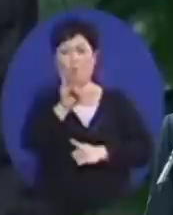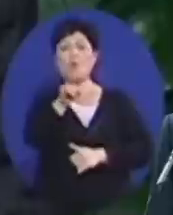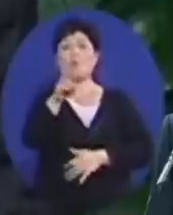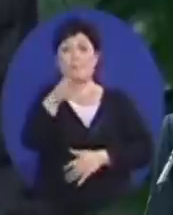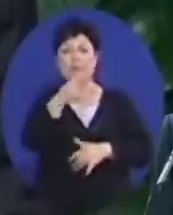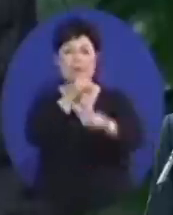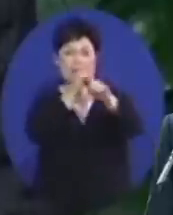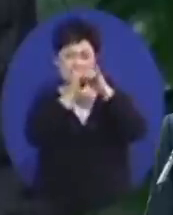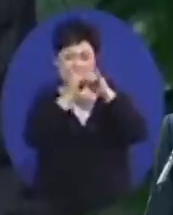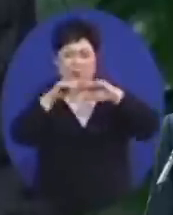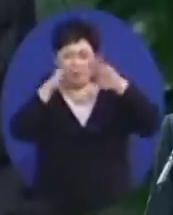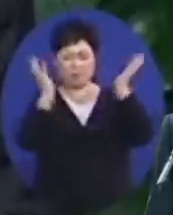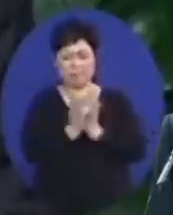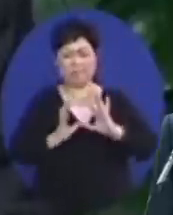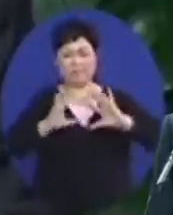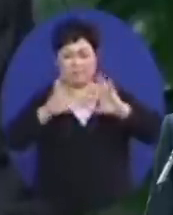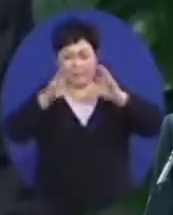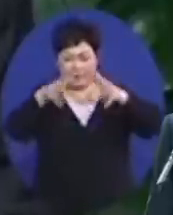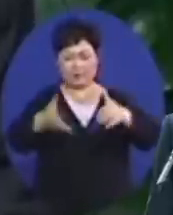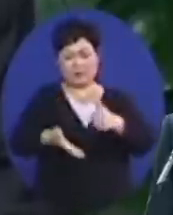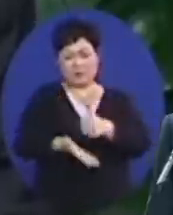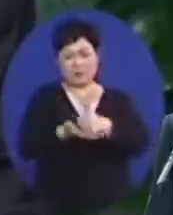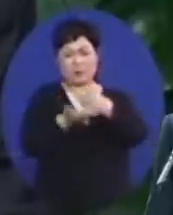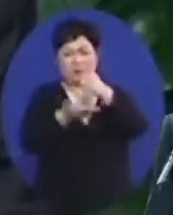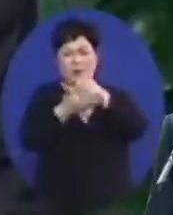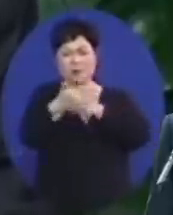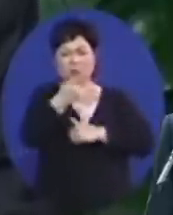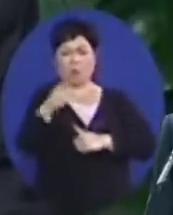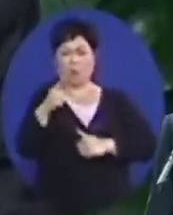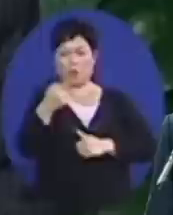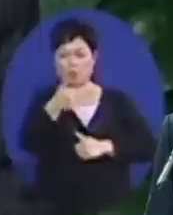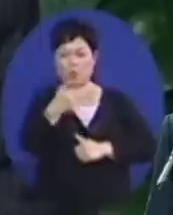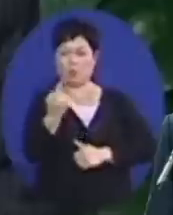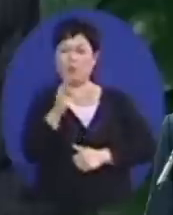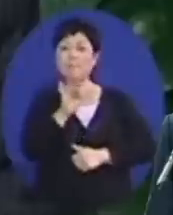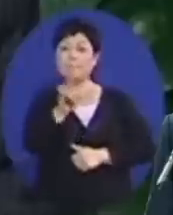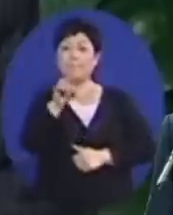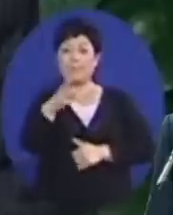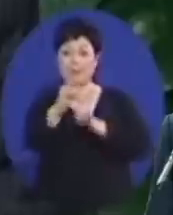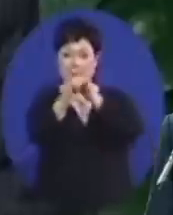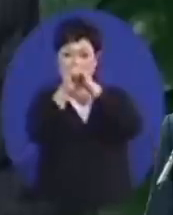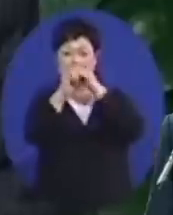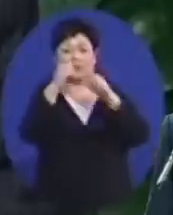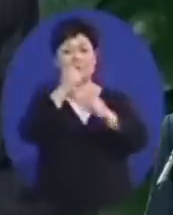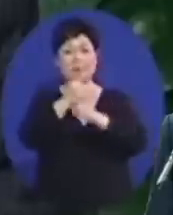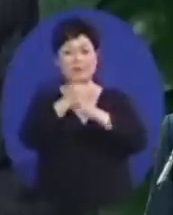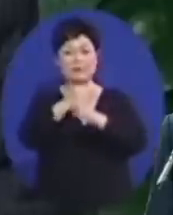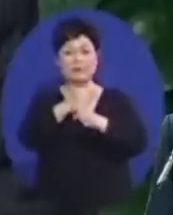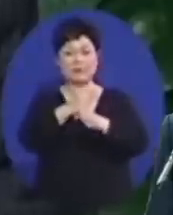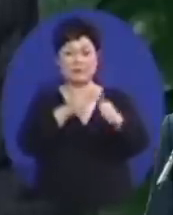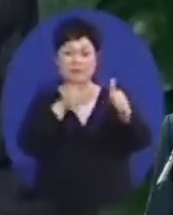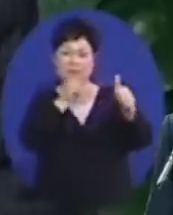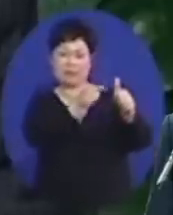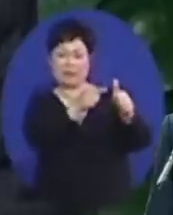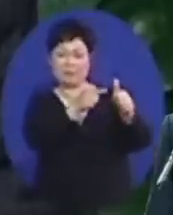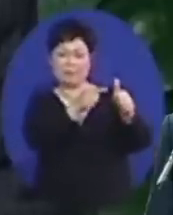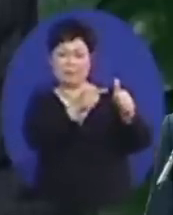온 세계가 존경하는 노벨상. 이 노벨상을 만든 노벨은